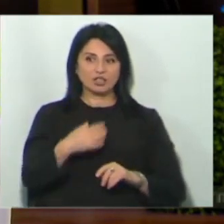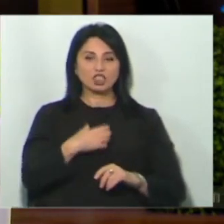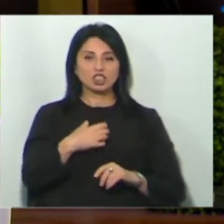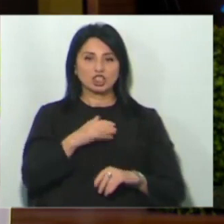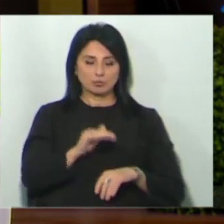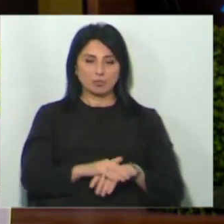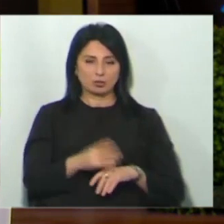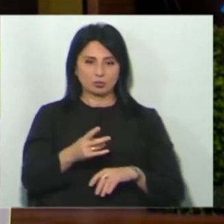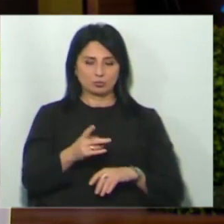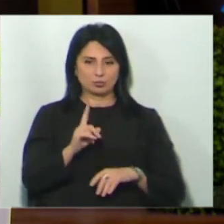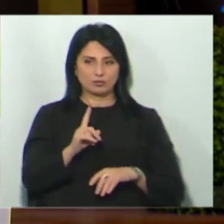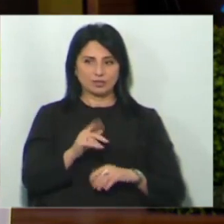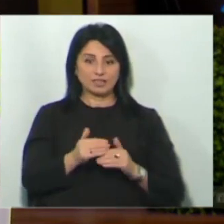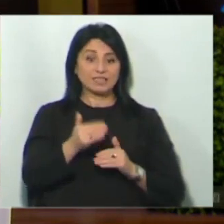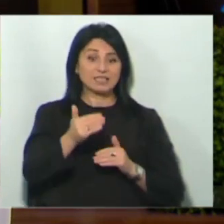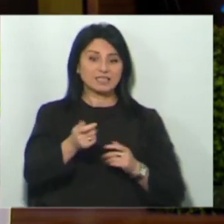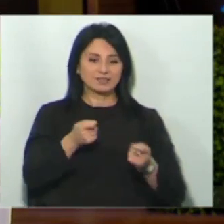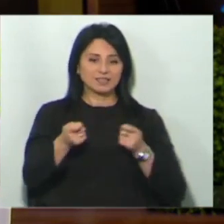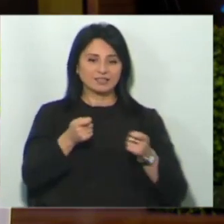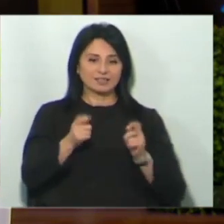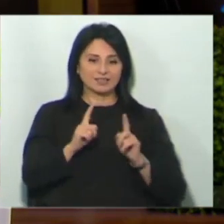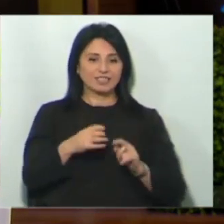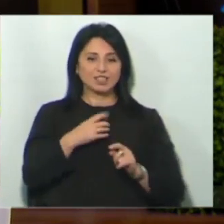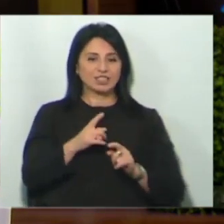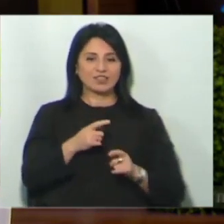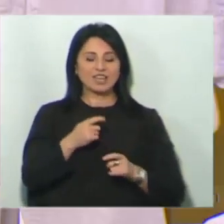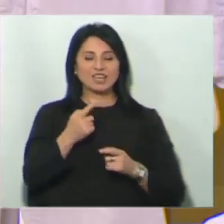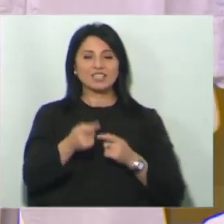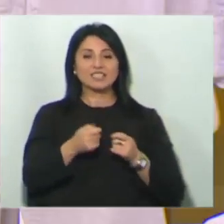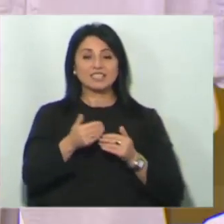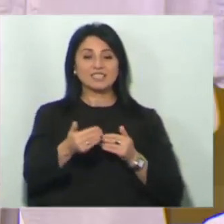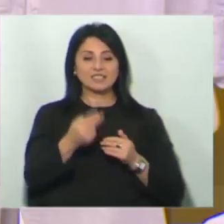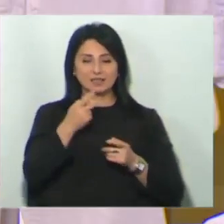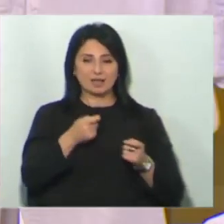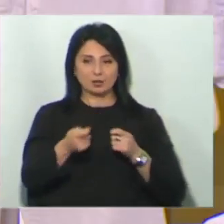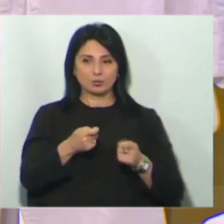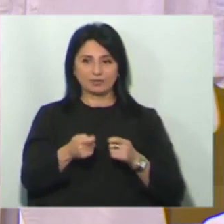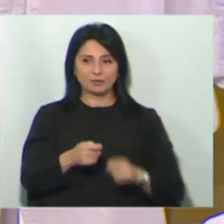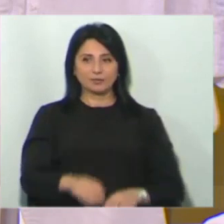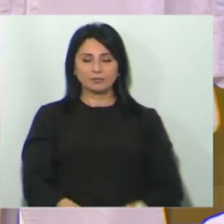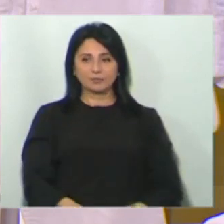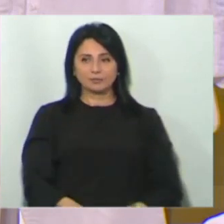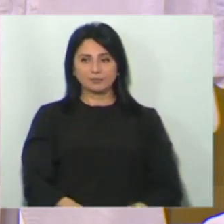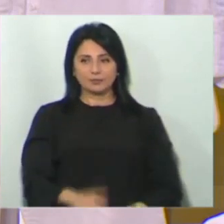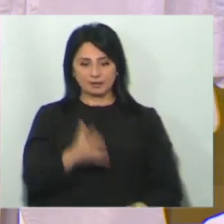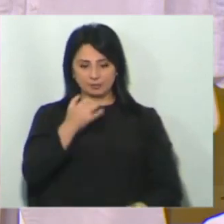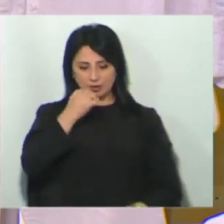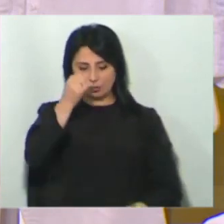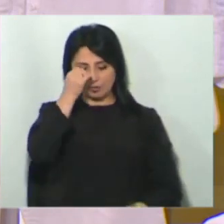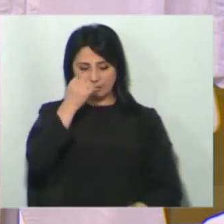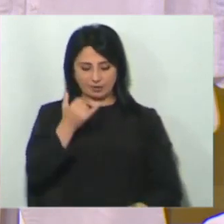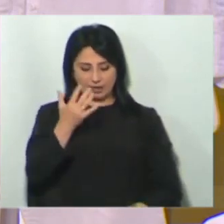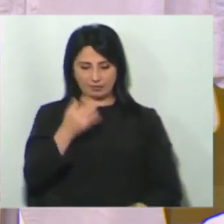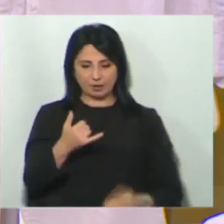ჩიშის ფაქტორი მაინც სხვა არის. წინდახედულების, მოდით ასე ვთქვათ, ინფორმირებულობა ნიშნავს წინდახედულებას ამ შემთხვევაში. Ძალიან დიდი